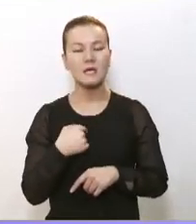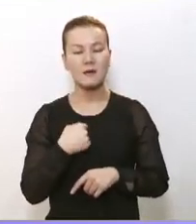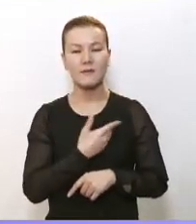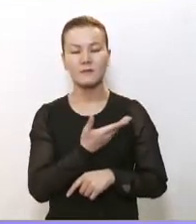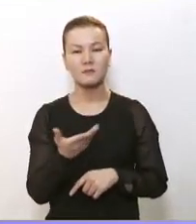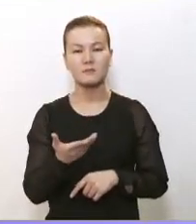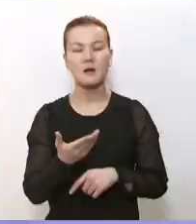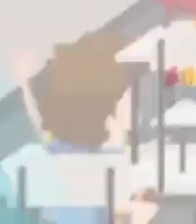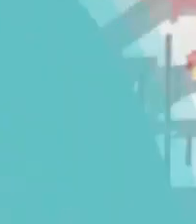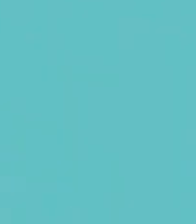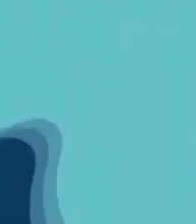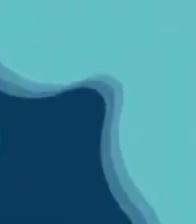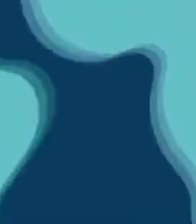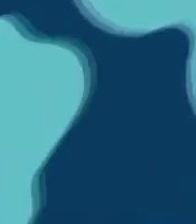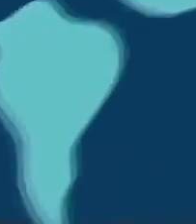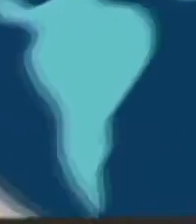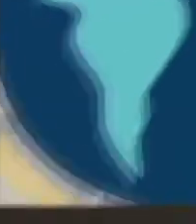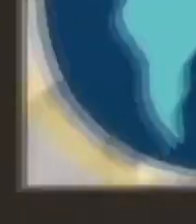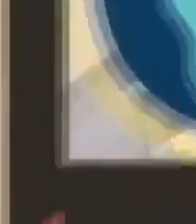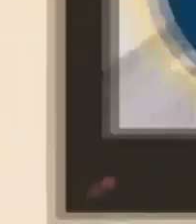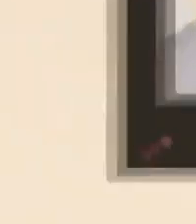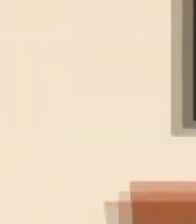желаю удачи.